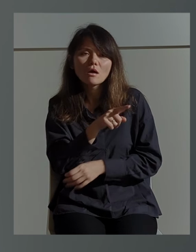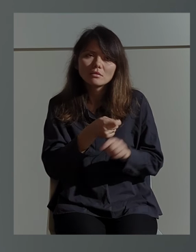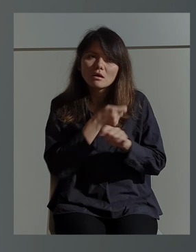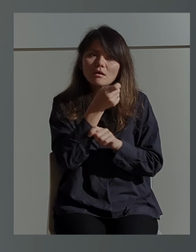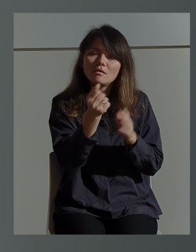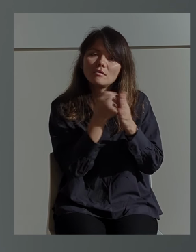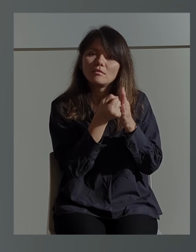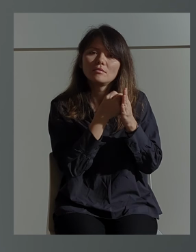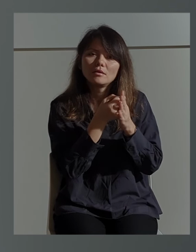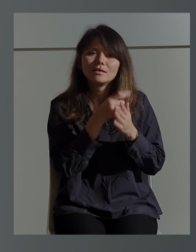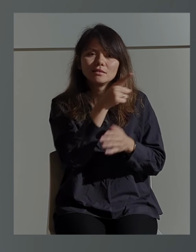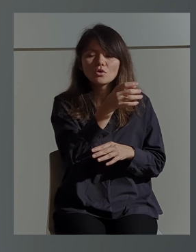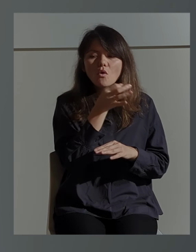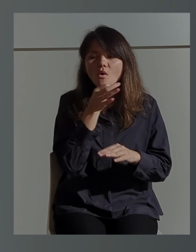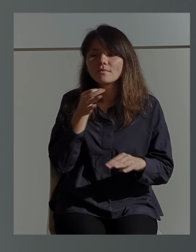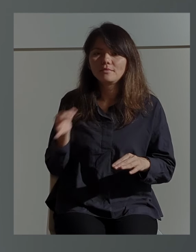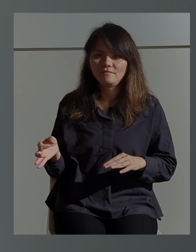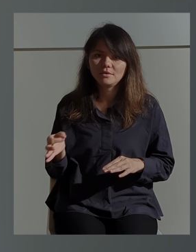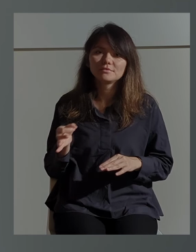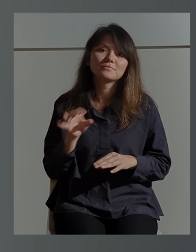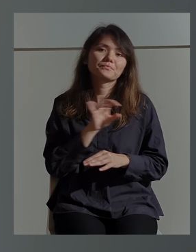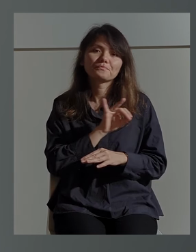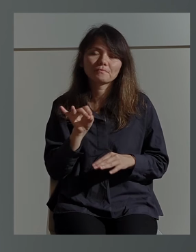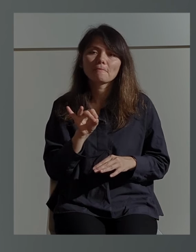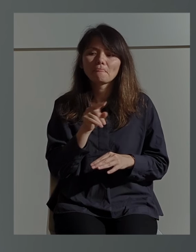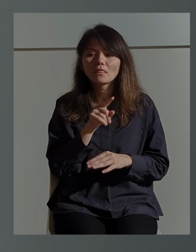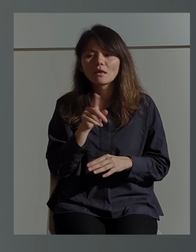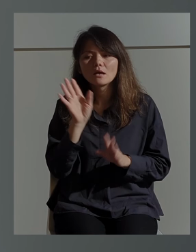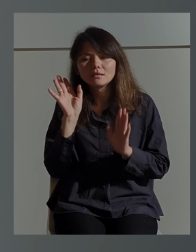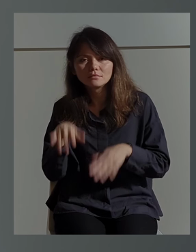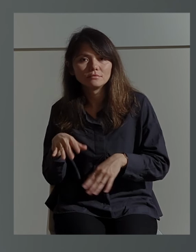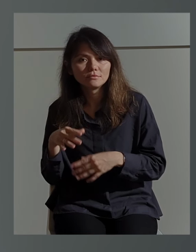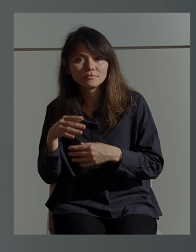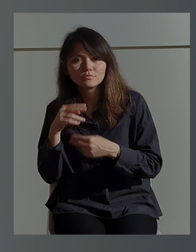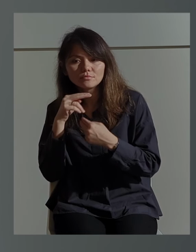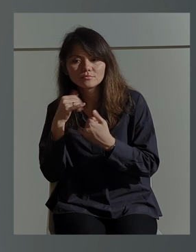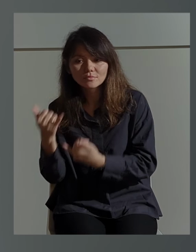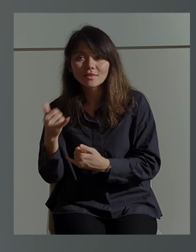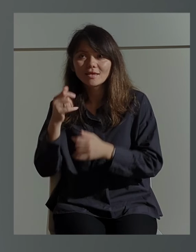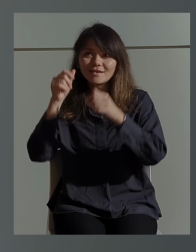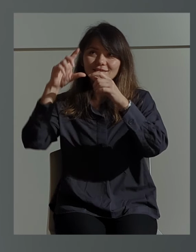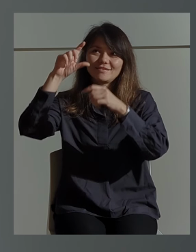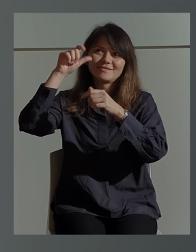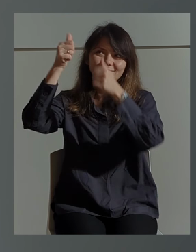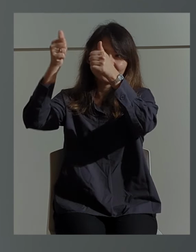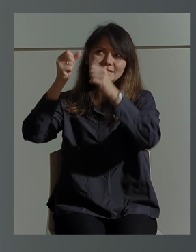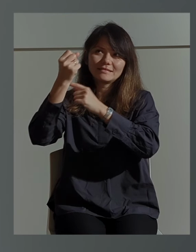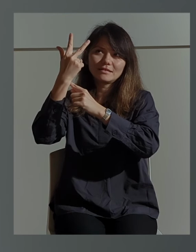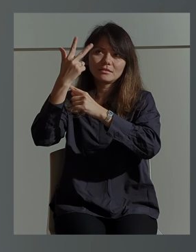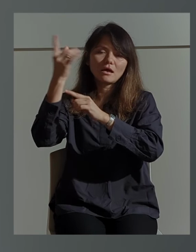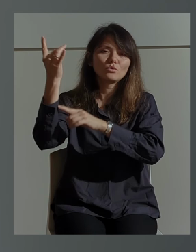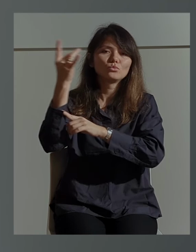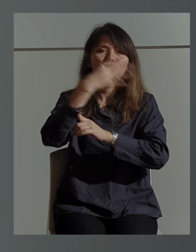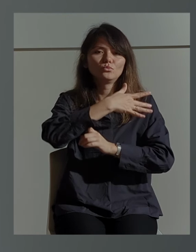ет и ей ответит соответственно Пошли у неё на поводу и вот эту табличку Тринадцатого дома